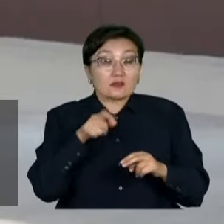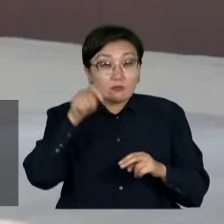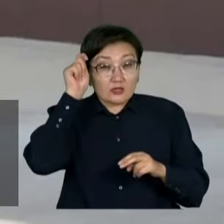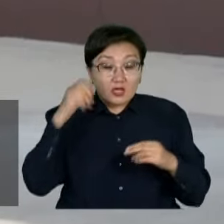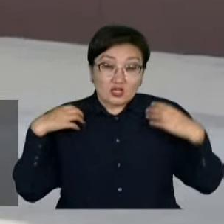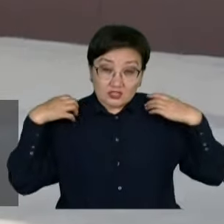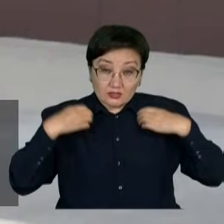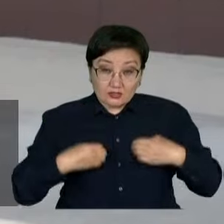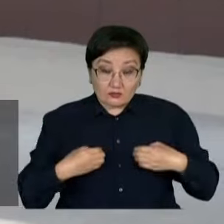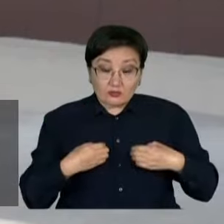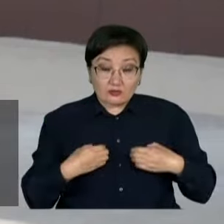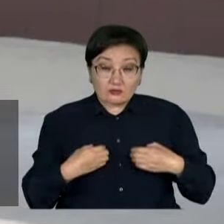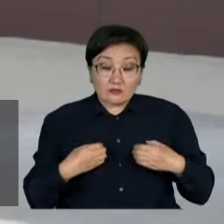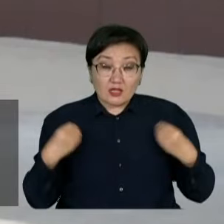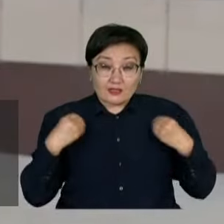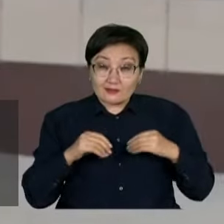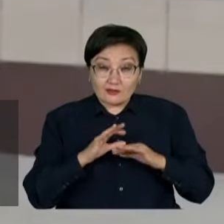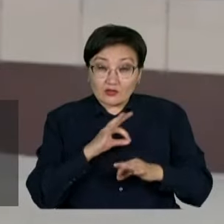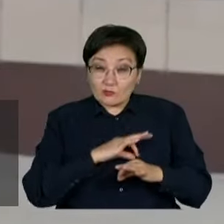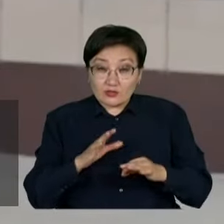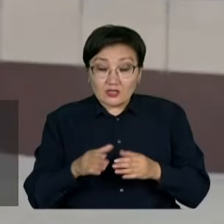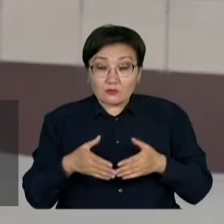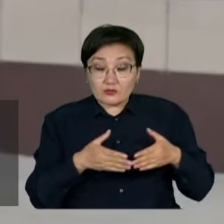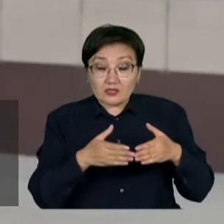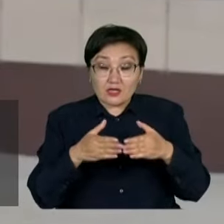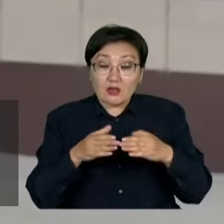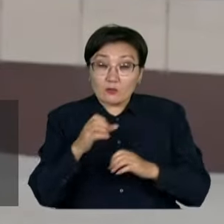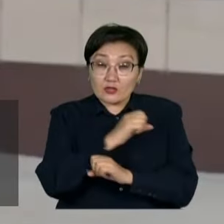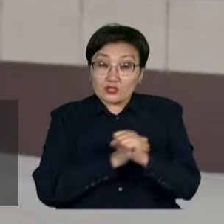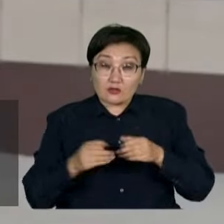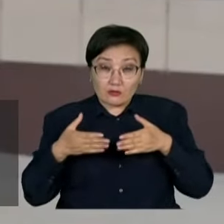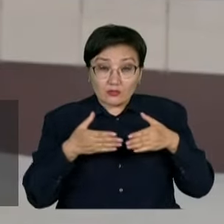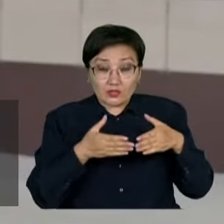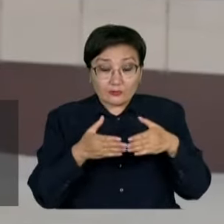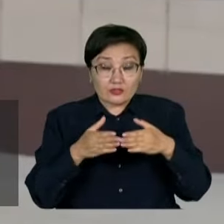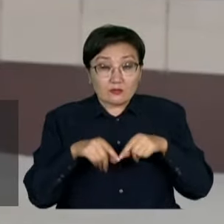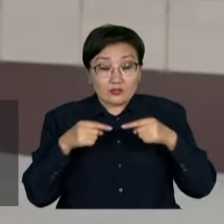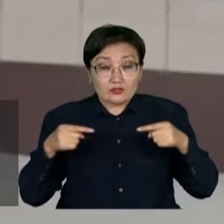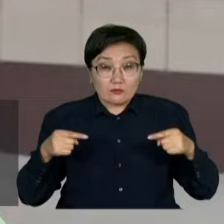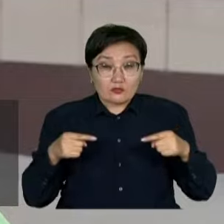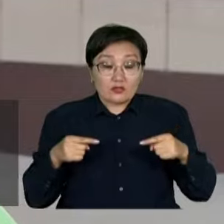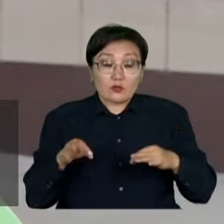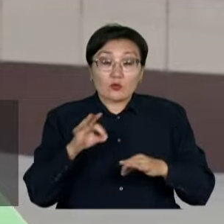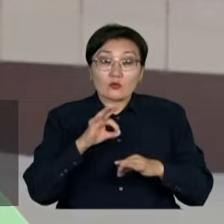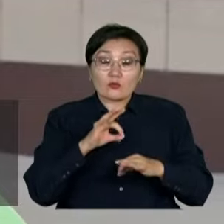желеттерін құтқару желеттерін кимеген. Қайықтармен, катамаранмен, басқа да жүзу құралдармен жүзіп жүрген